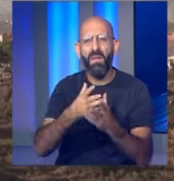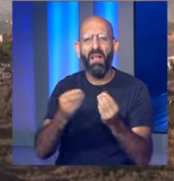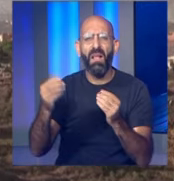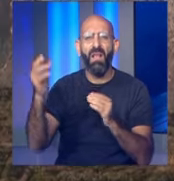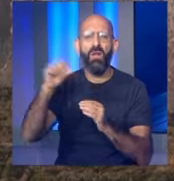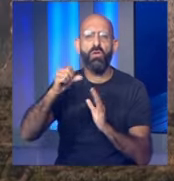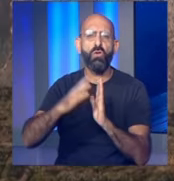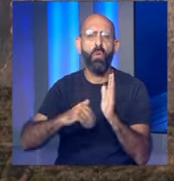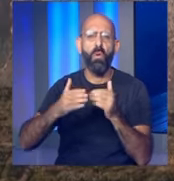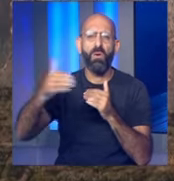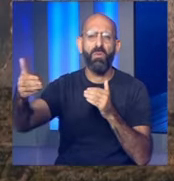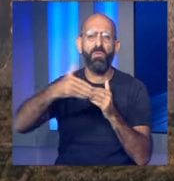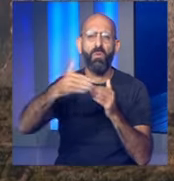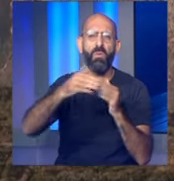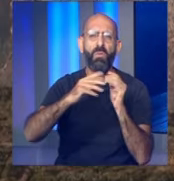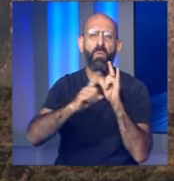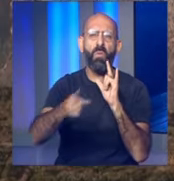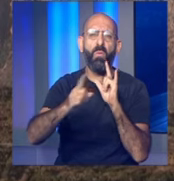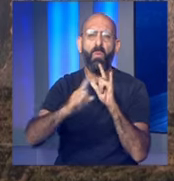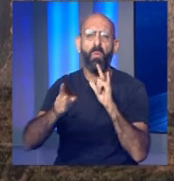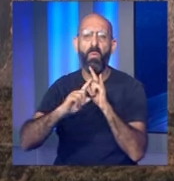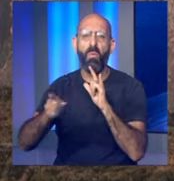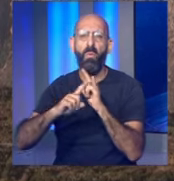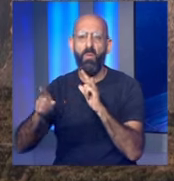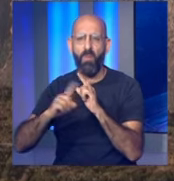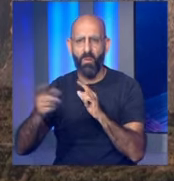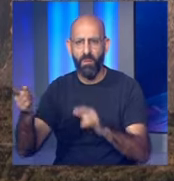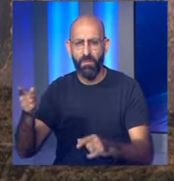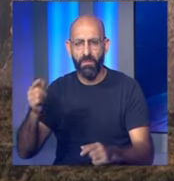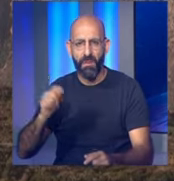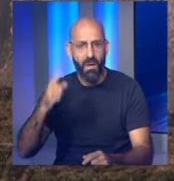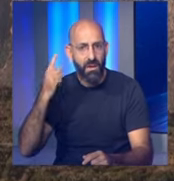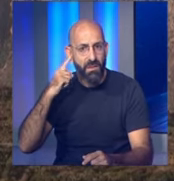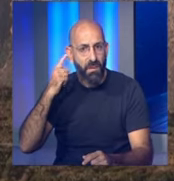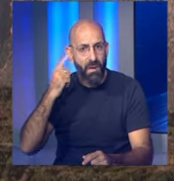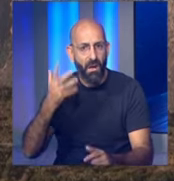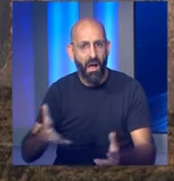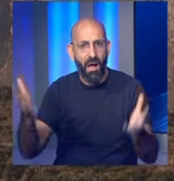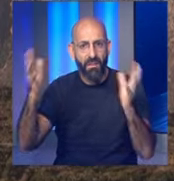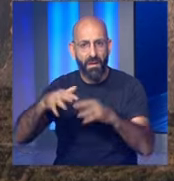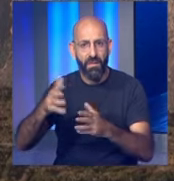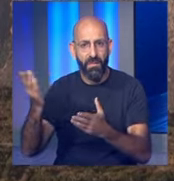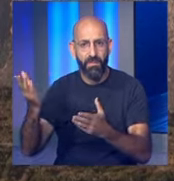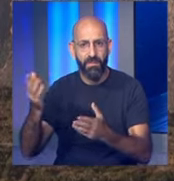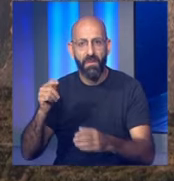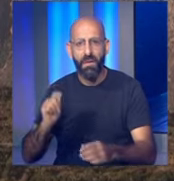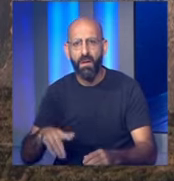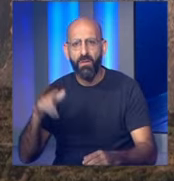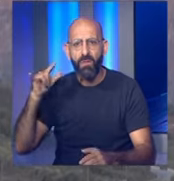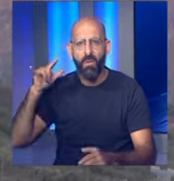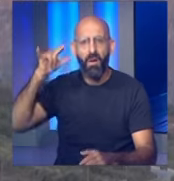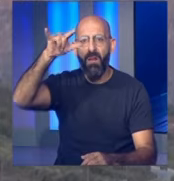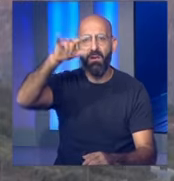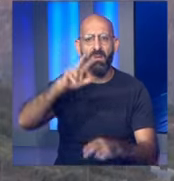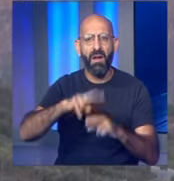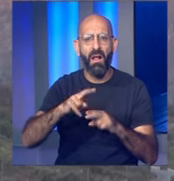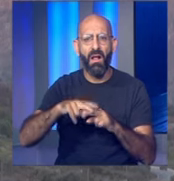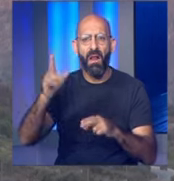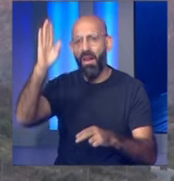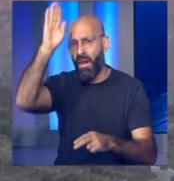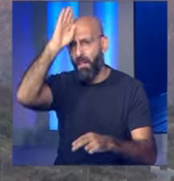وقبلها أغار على العيشية والويزي. وتسبب العدوان الجوي الإسرائيلي على منطقة كفر جوز في النبطية بأضرار